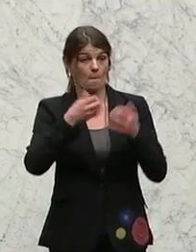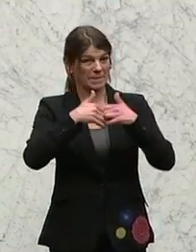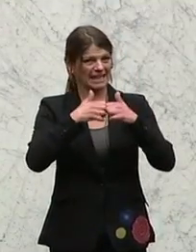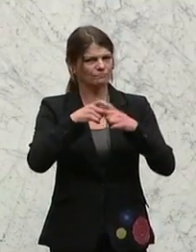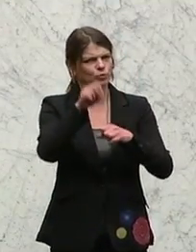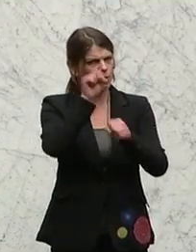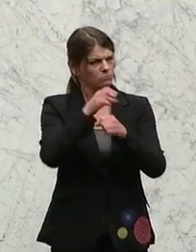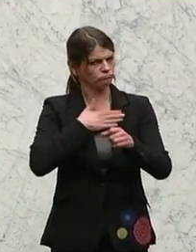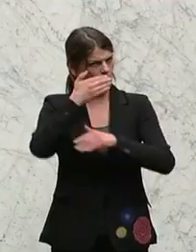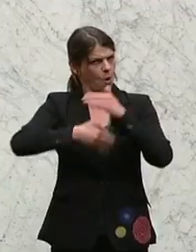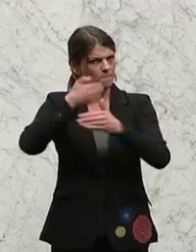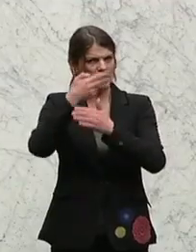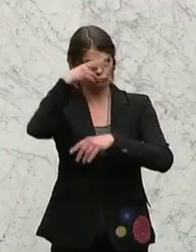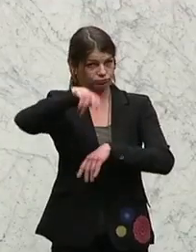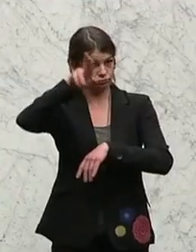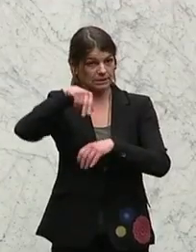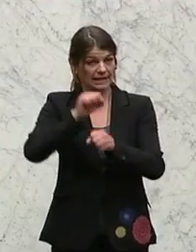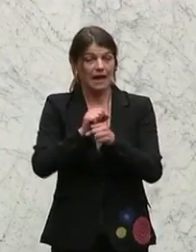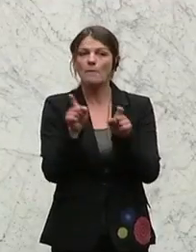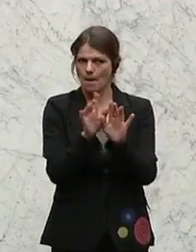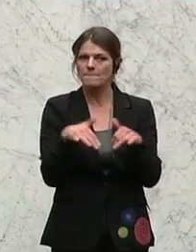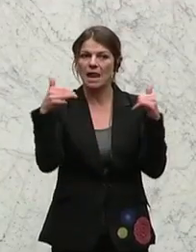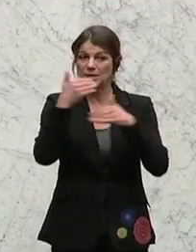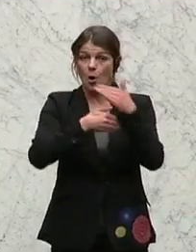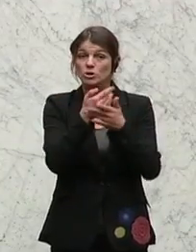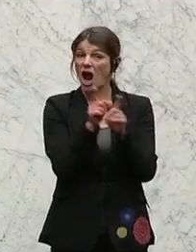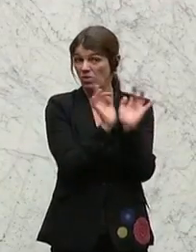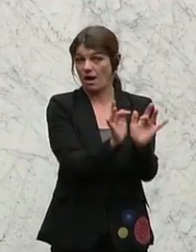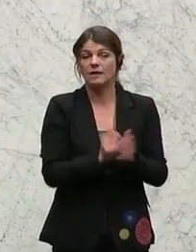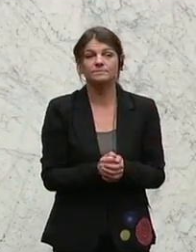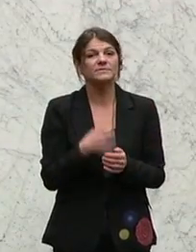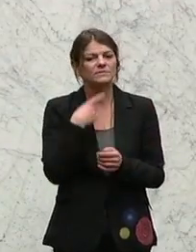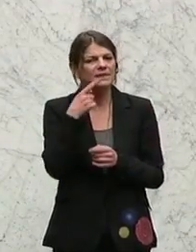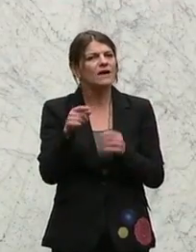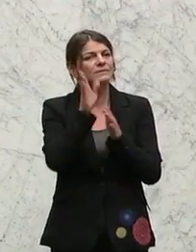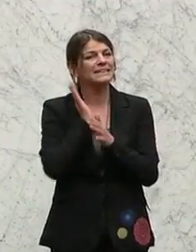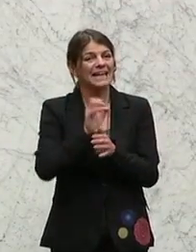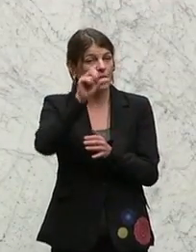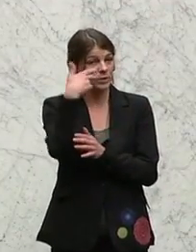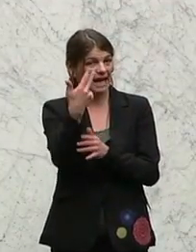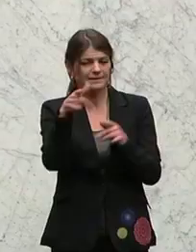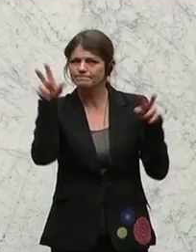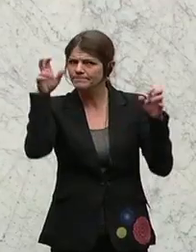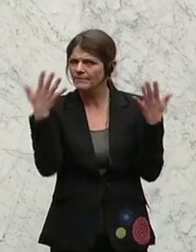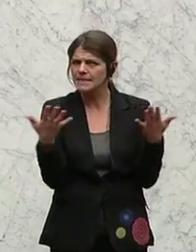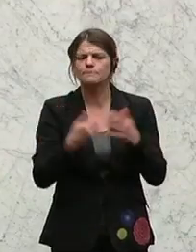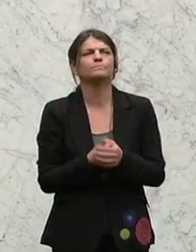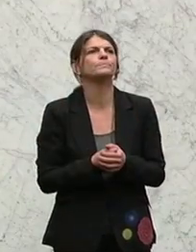der Homepage natürlich abrufen können, genauso wie auf der Parlaments-Homepage, zitieren. Auf der Seite 31, da hat